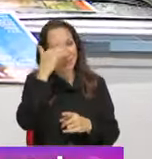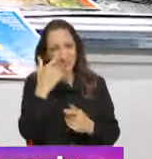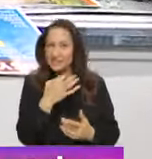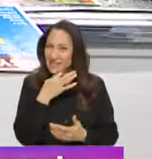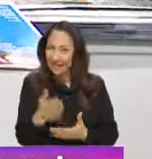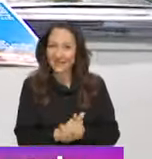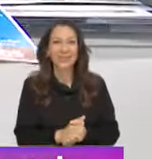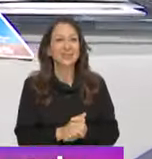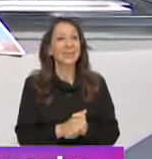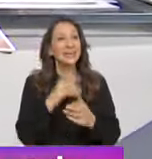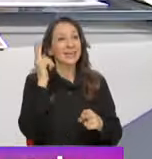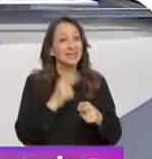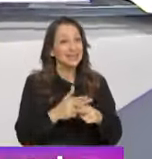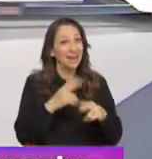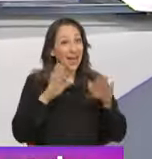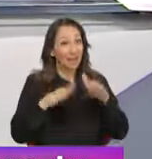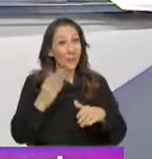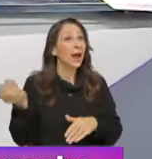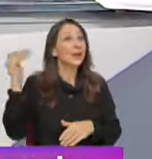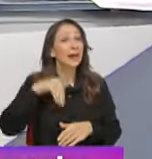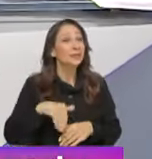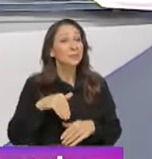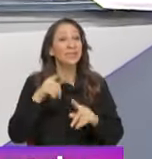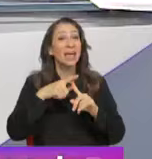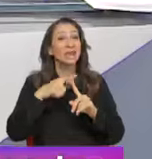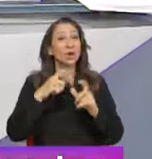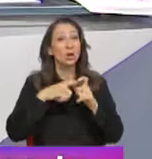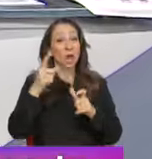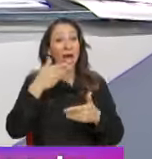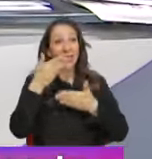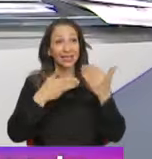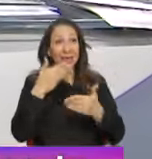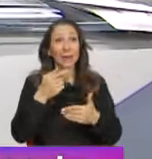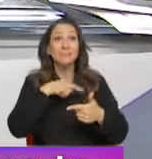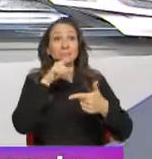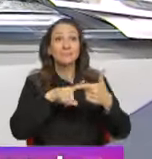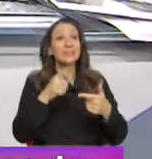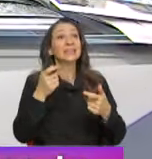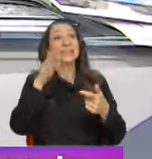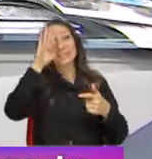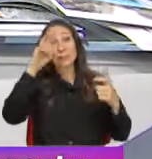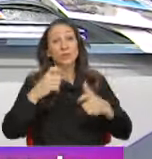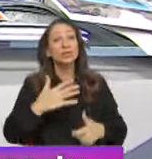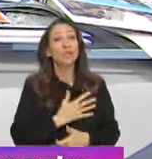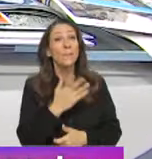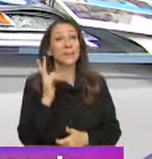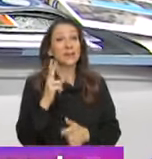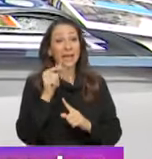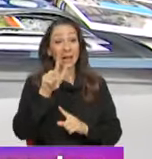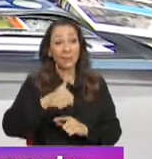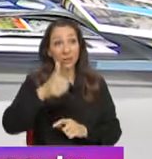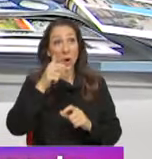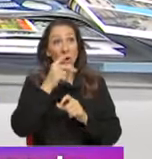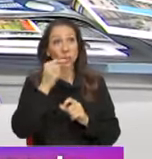sağ olun Eee hızlı bir şekilde Mola döndüğümüzde Tevfik Göksu anlattıkları Bir de İstanbul'da Cumhuriyet Halk Partisi'nin il başkanı